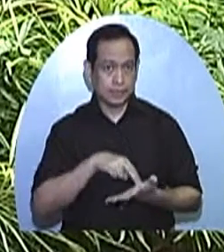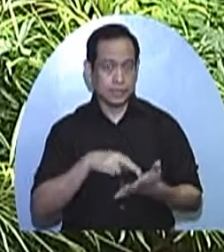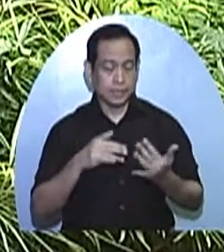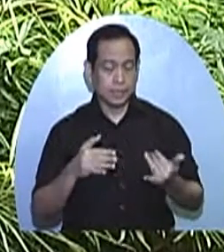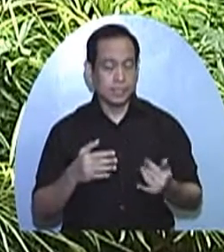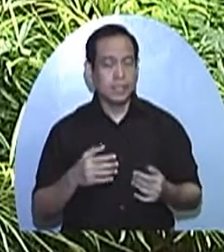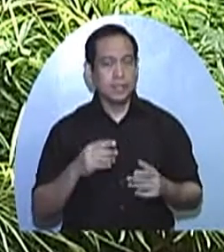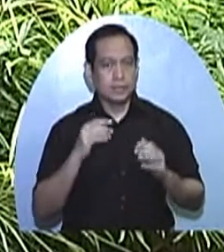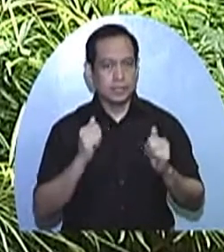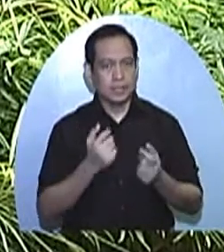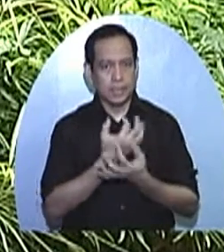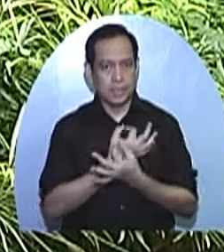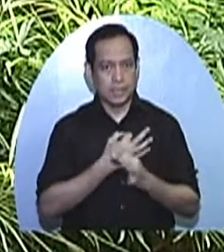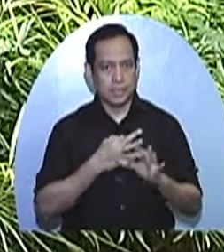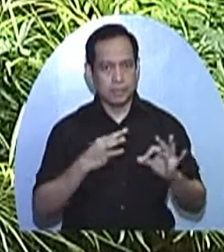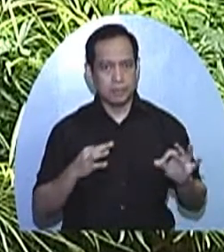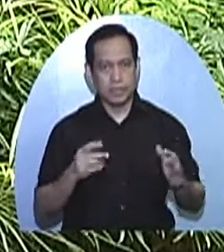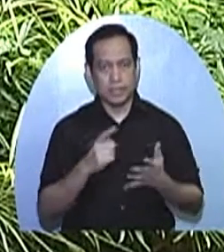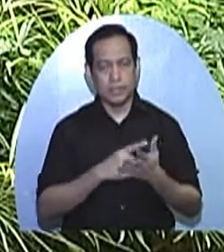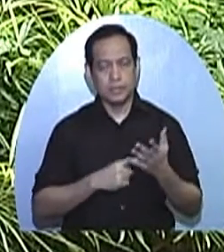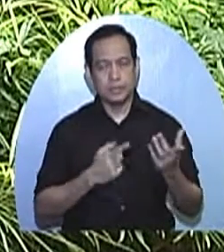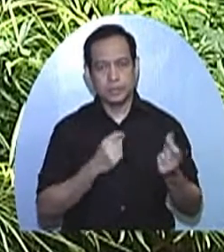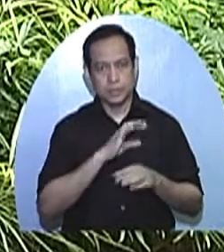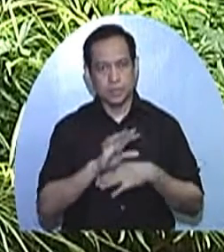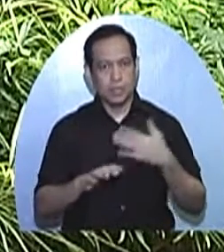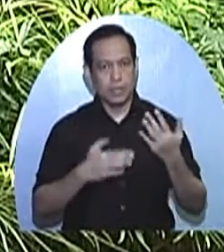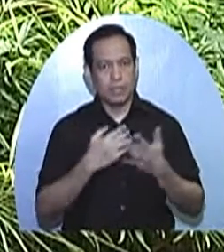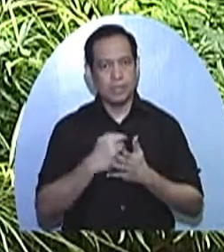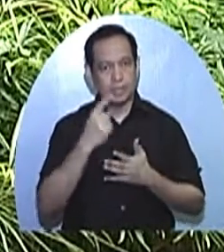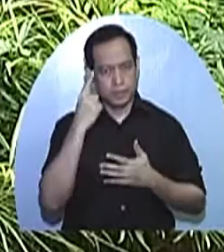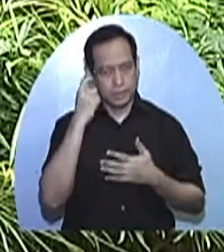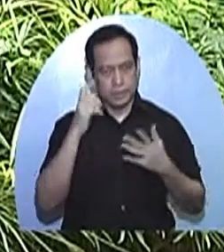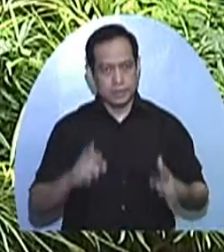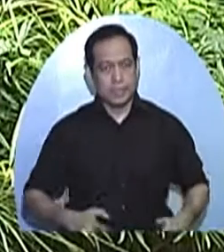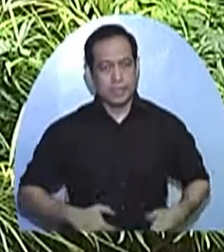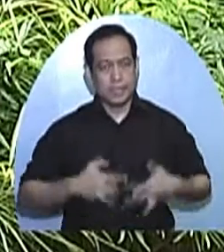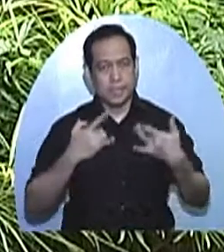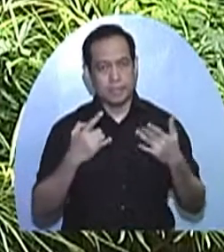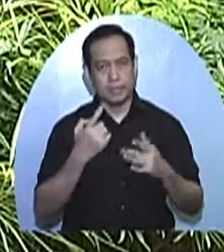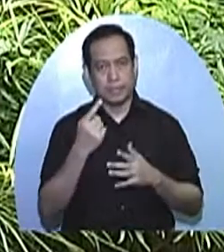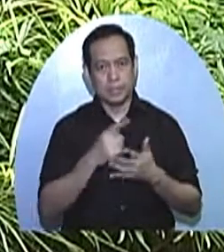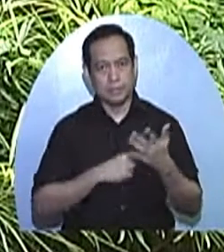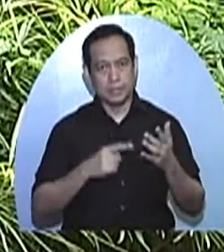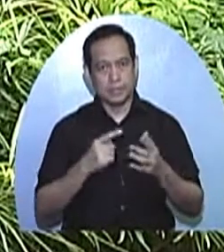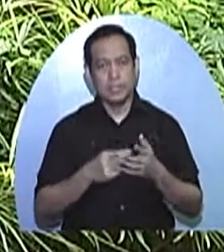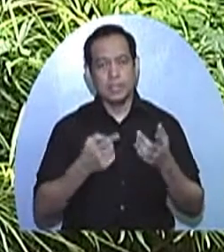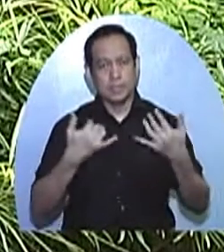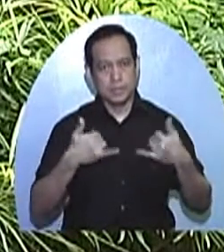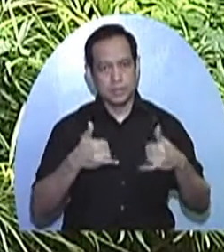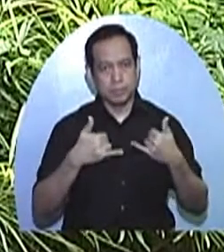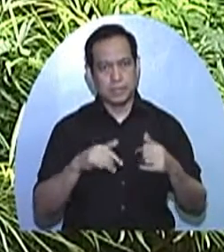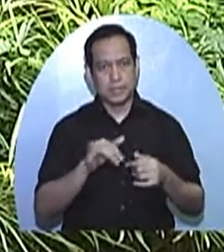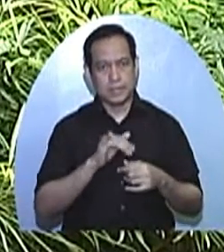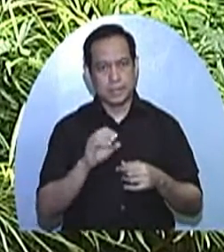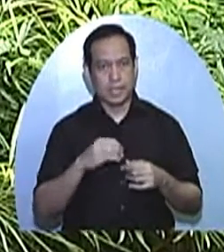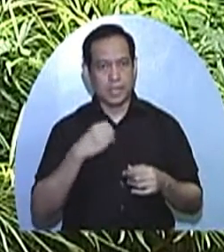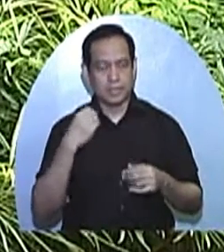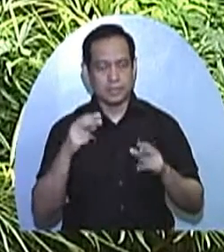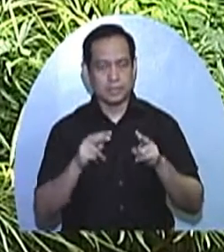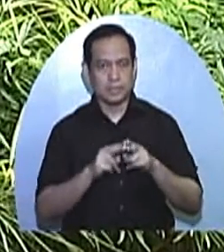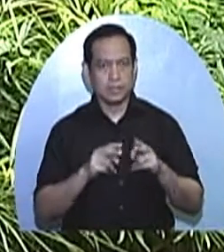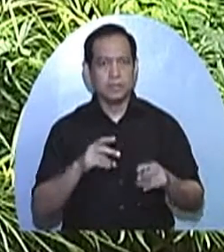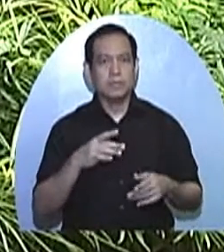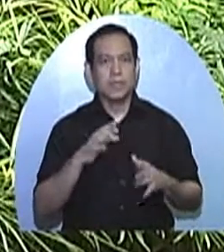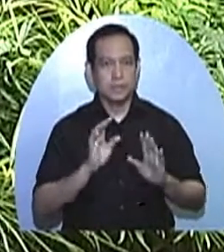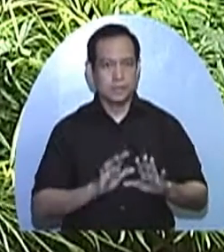si Princess, malaya na niyang matutupad ang kanyang mga pangarap sa buhay. At isa na rito ang makapaglaro tulad ng ibang